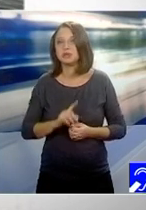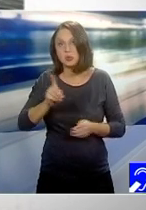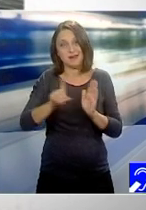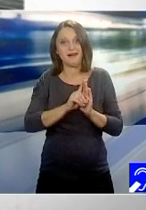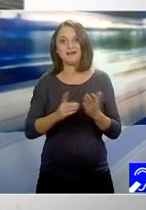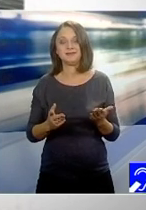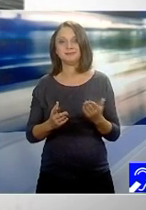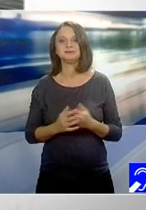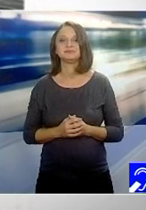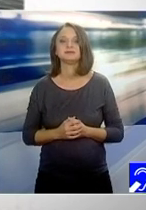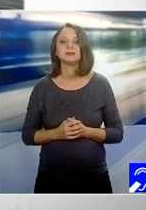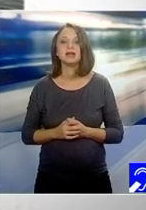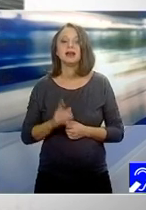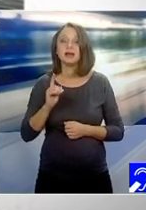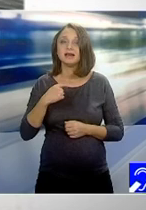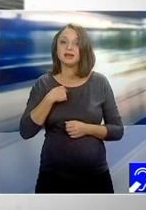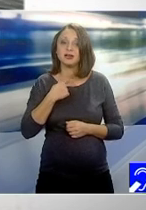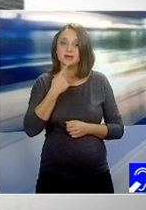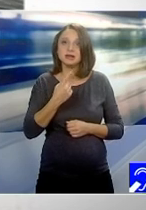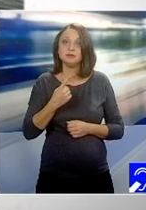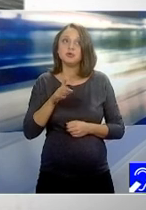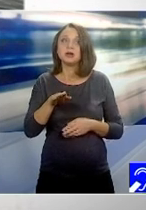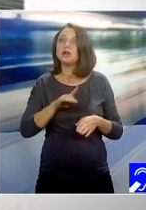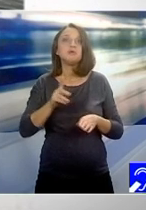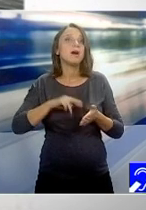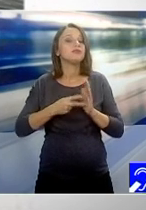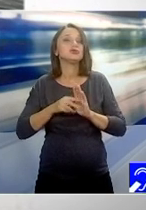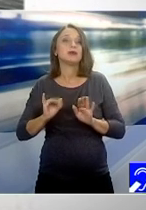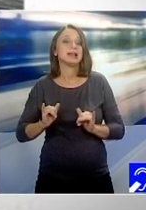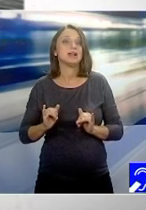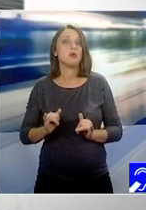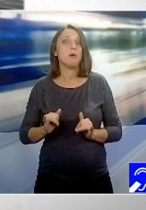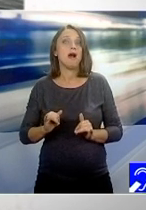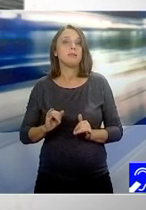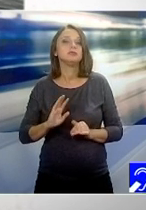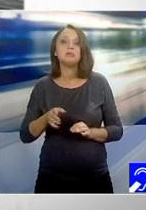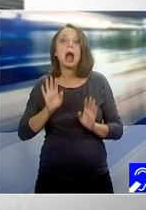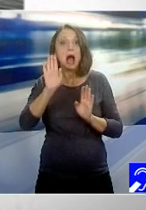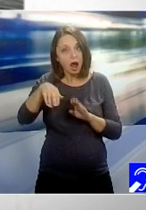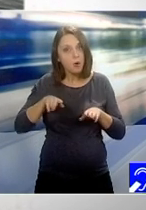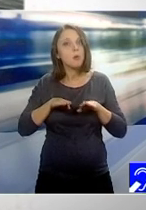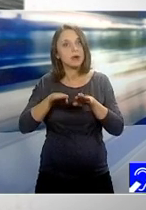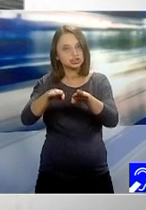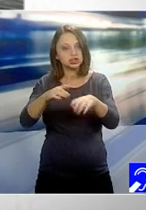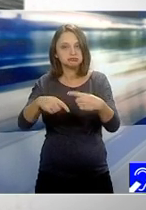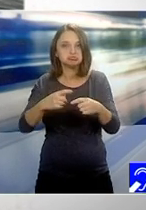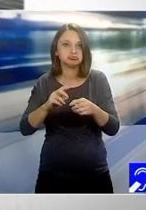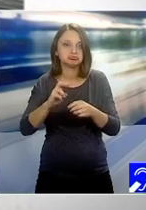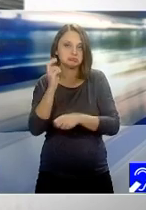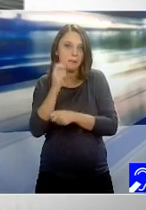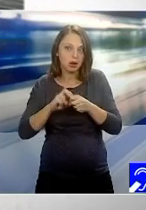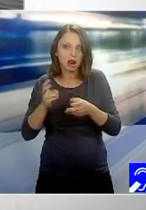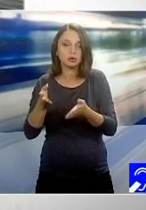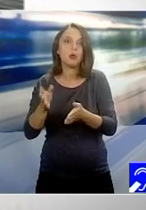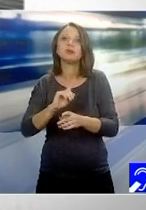pas mare că nu mai funcționează. Înseamnă că nu mai au materie primă. Adică nu mai au materie primă și li și frică. Să știți că încet,